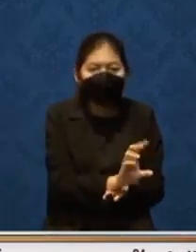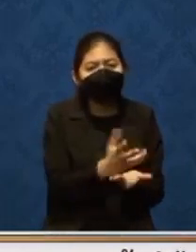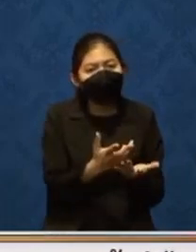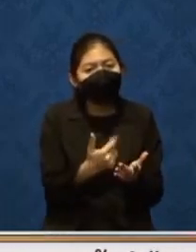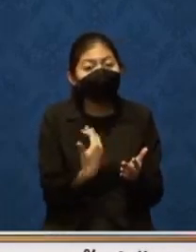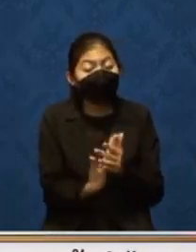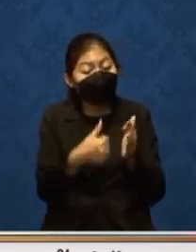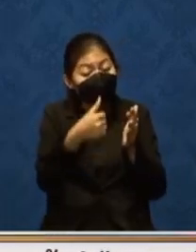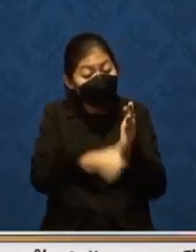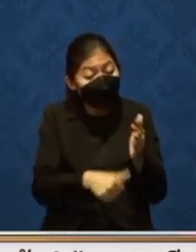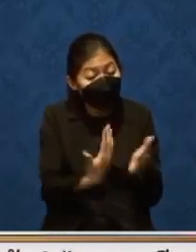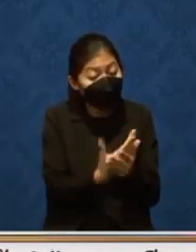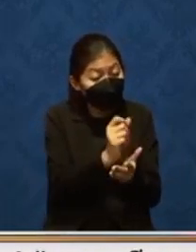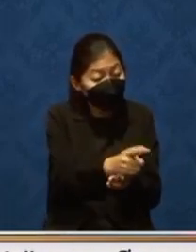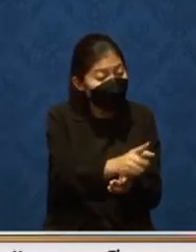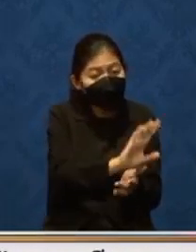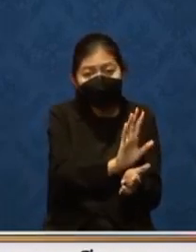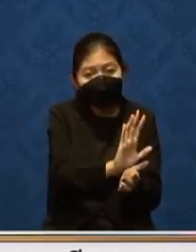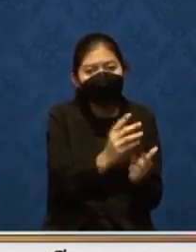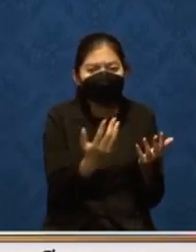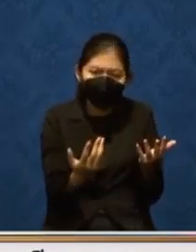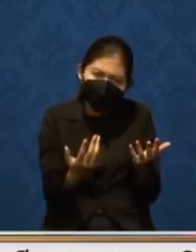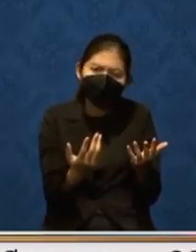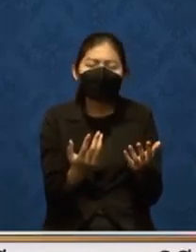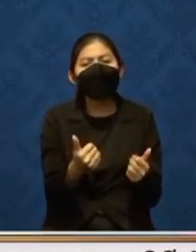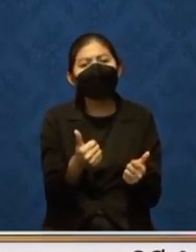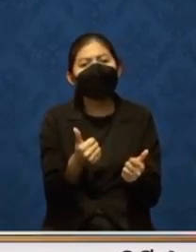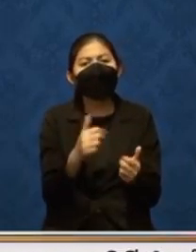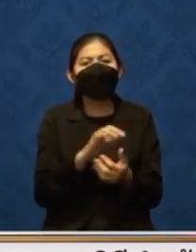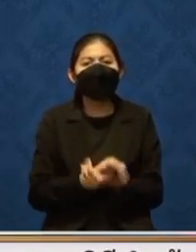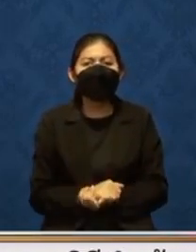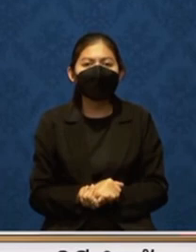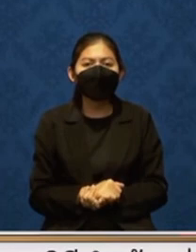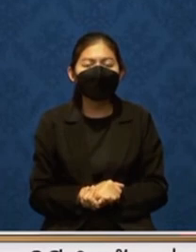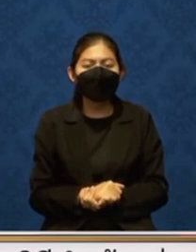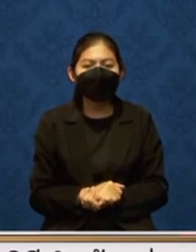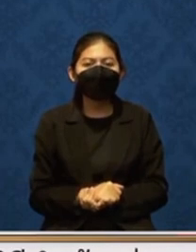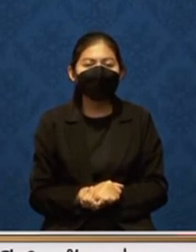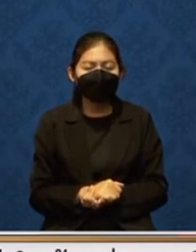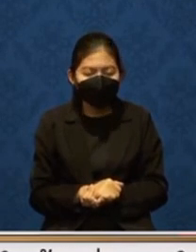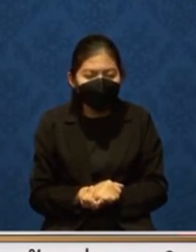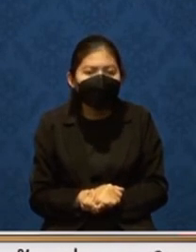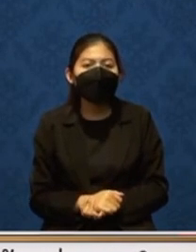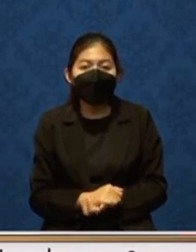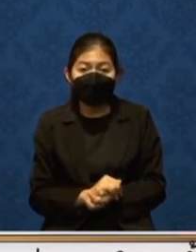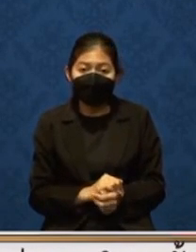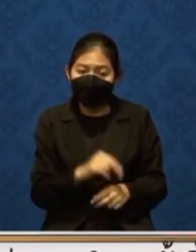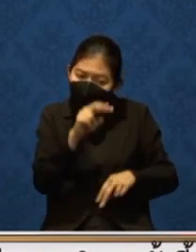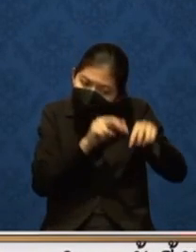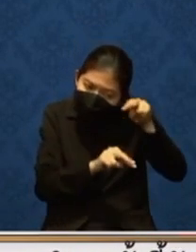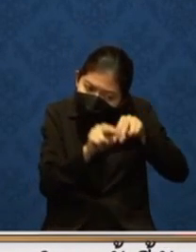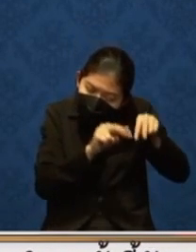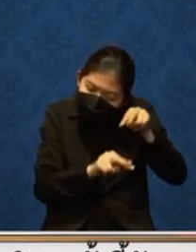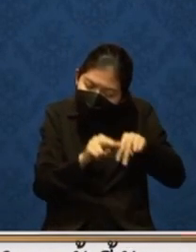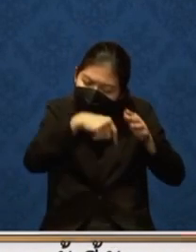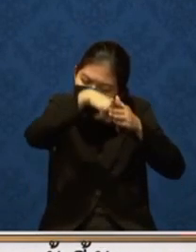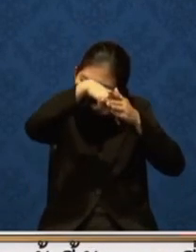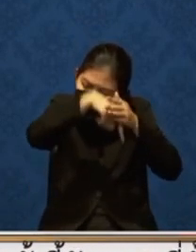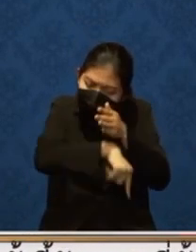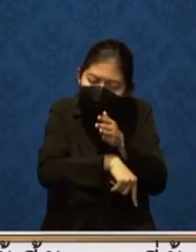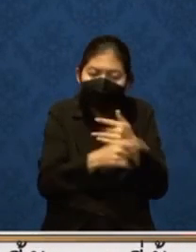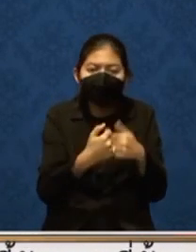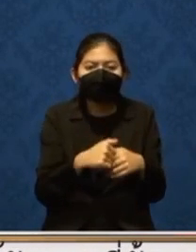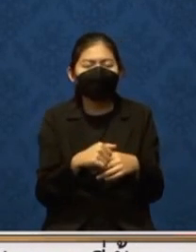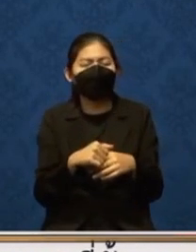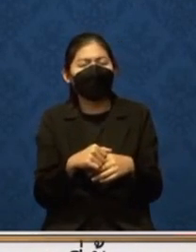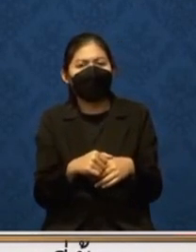ต้เสยภาสีได้ไดบุคคลธรรดา แต่อย่างใดก็เป็ไปได้ครับแต่เพยิงขุดลึกลไปเรๆก็ทำใหผมพบเหตุการแป